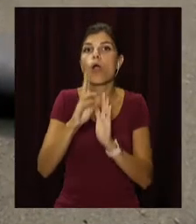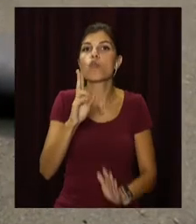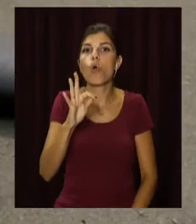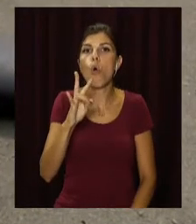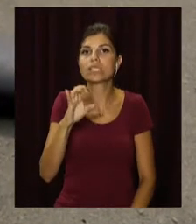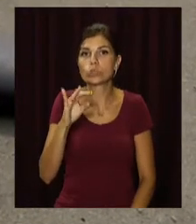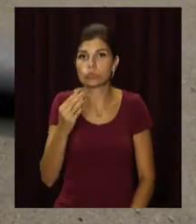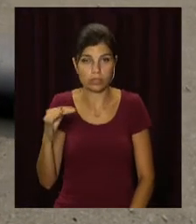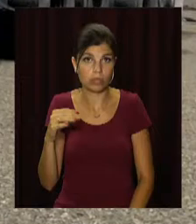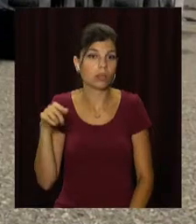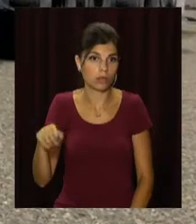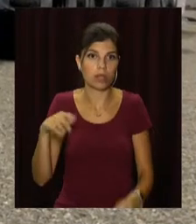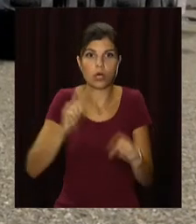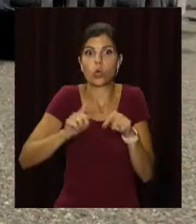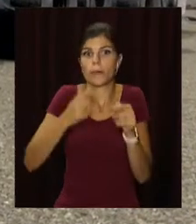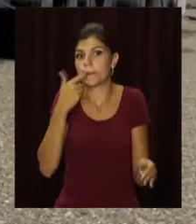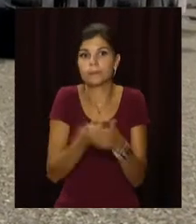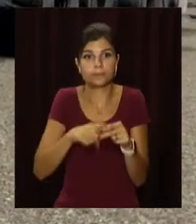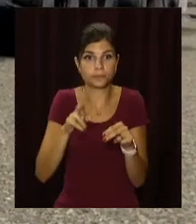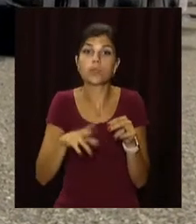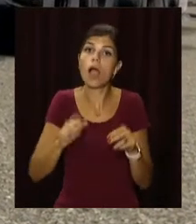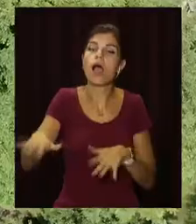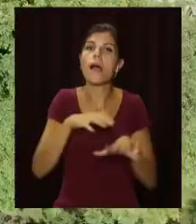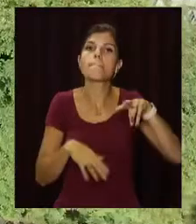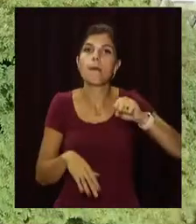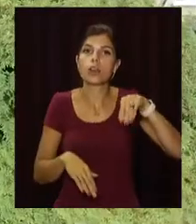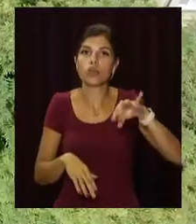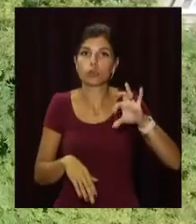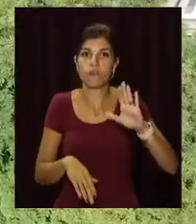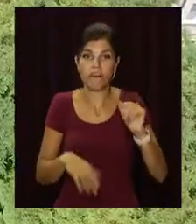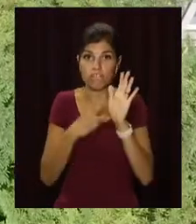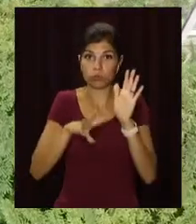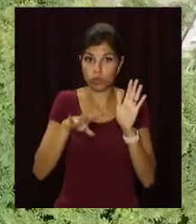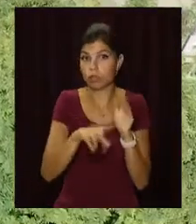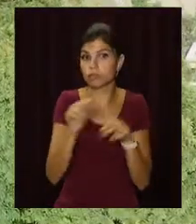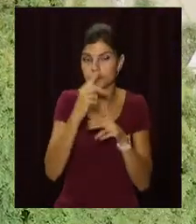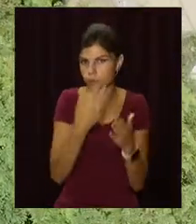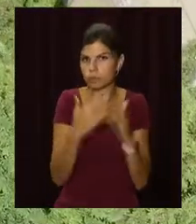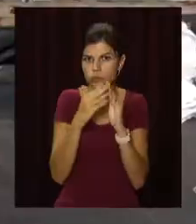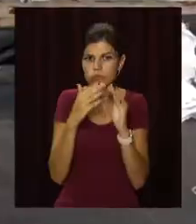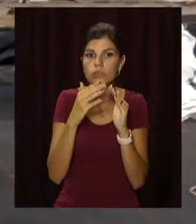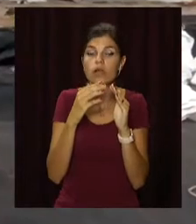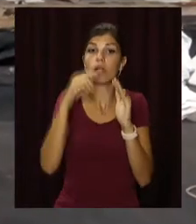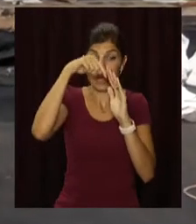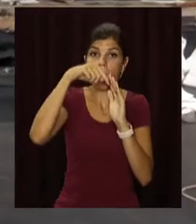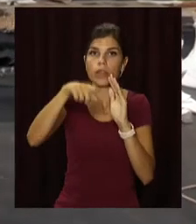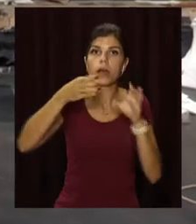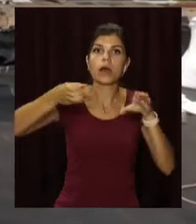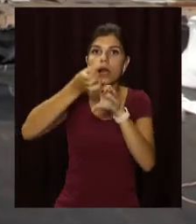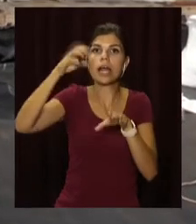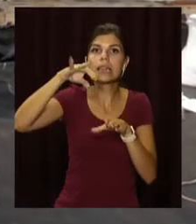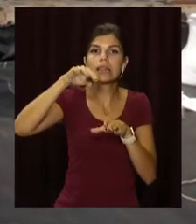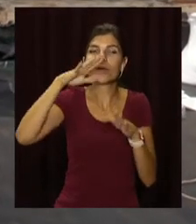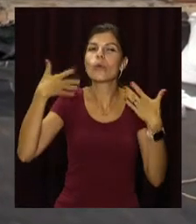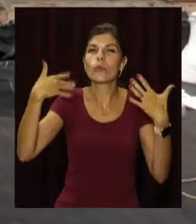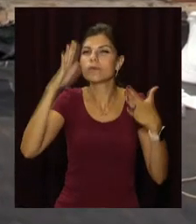будинку номер 37 на проспекті Конституції роботи на даху практично на фініші. Водночас на вулиці Матросова, 84, комунальники